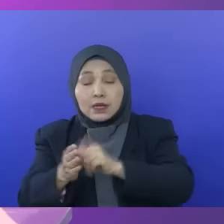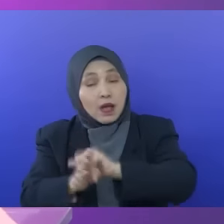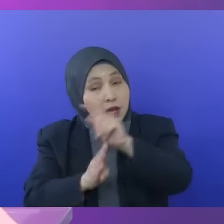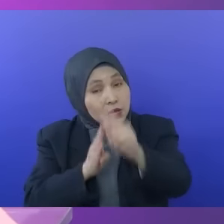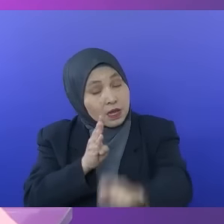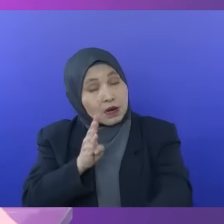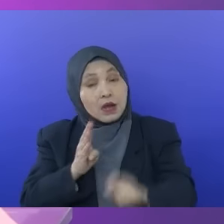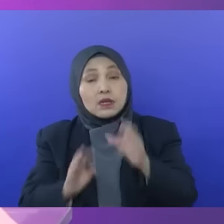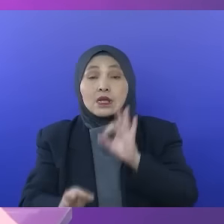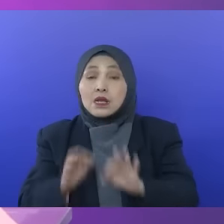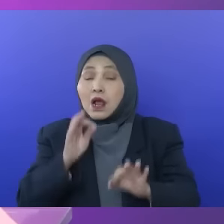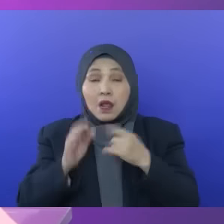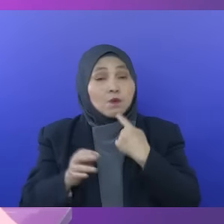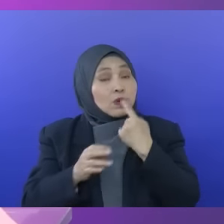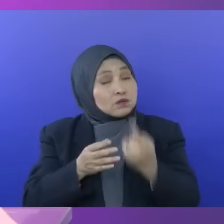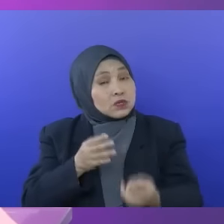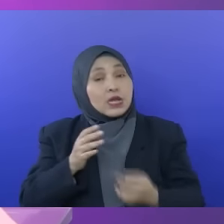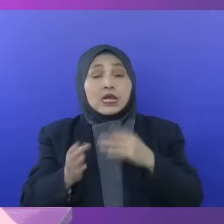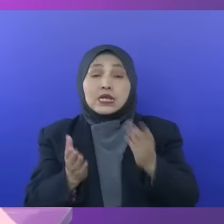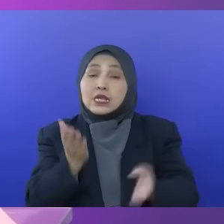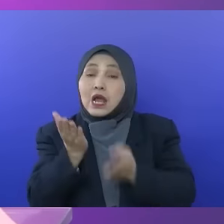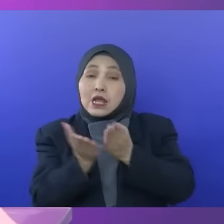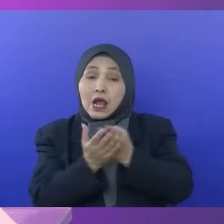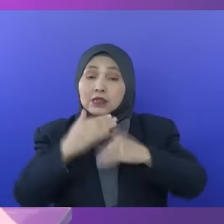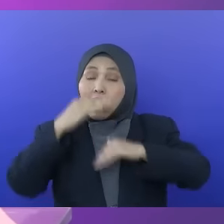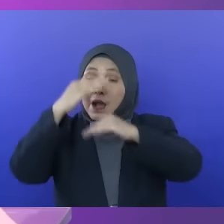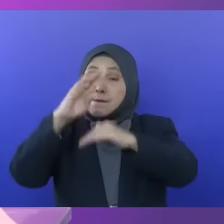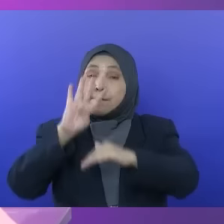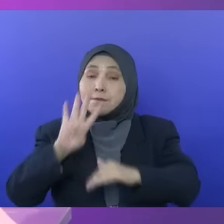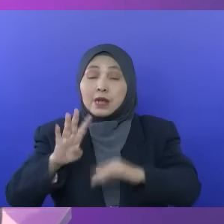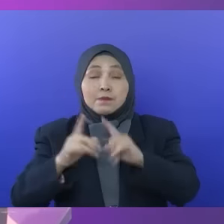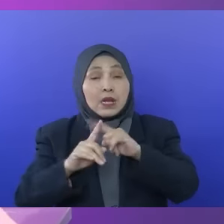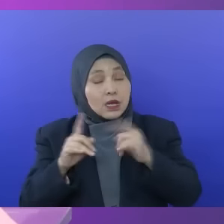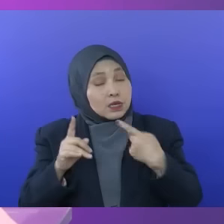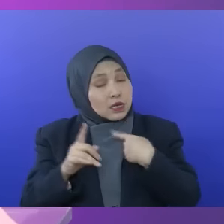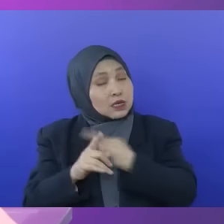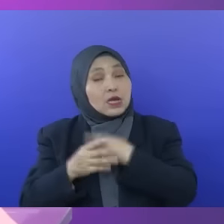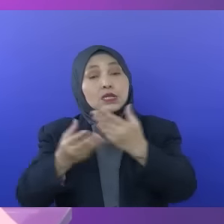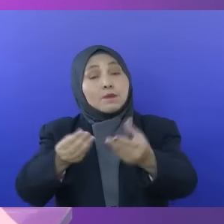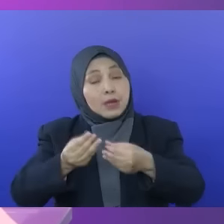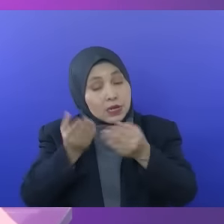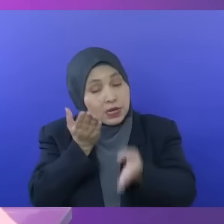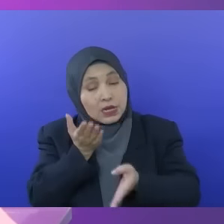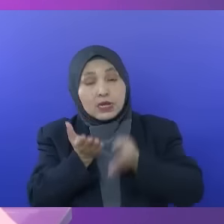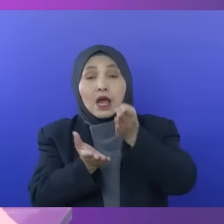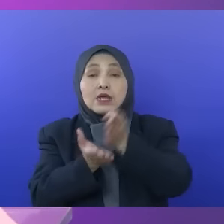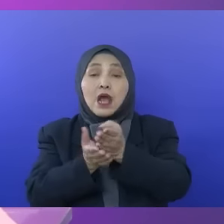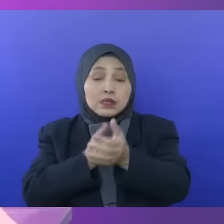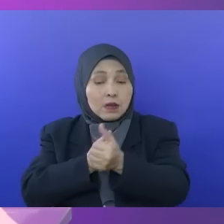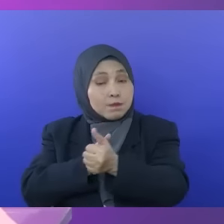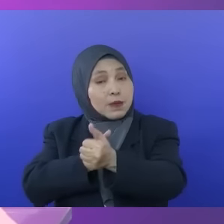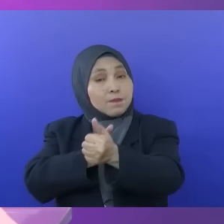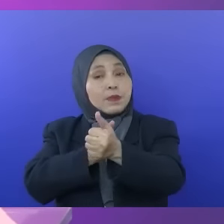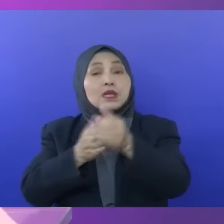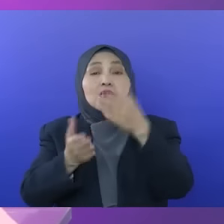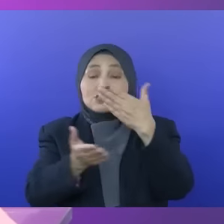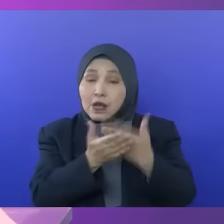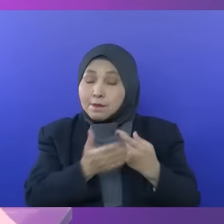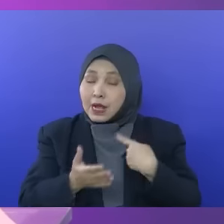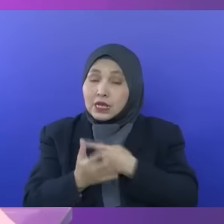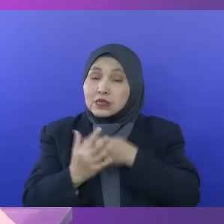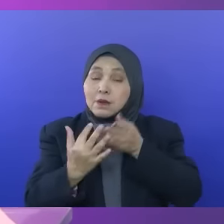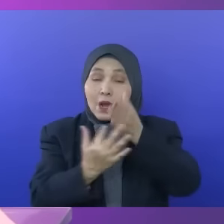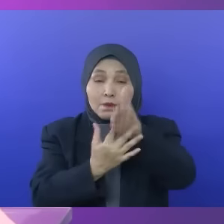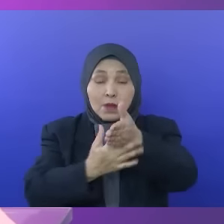kalau asfahani menyatakan Hidayah tahap 4 adalah apabila kita ini diberi hidayah dipimpin sampai kita